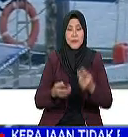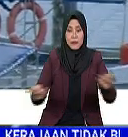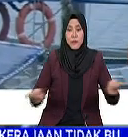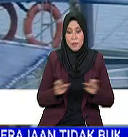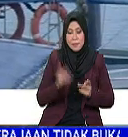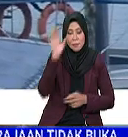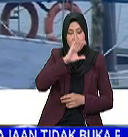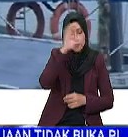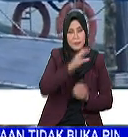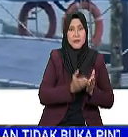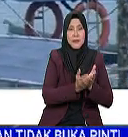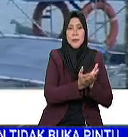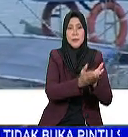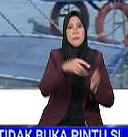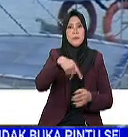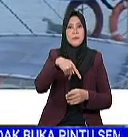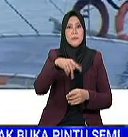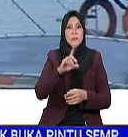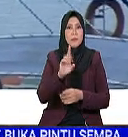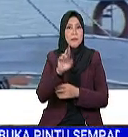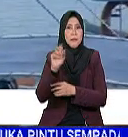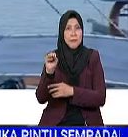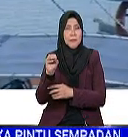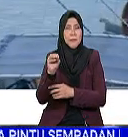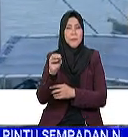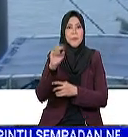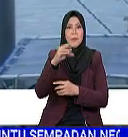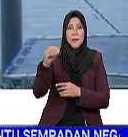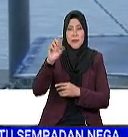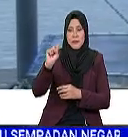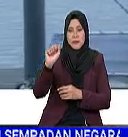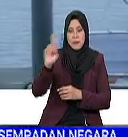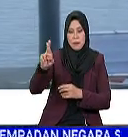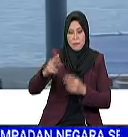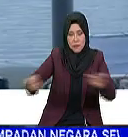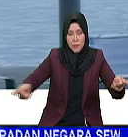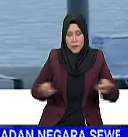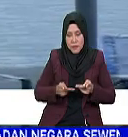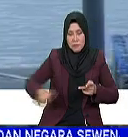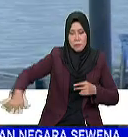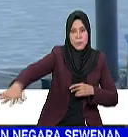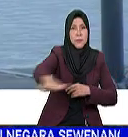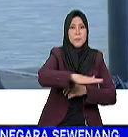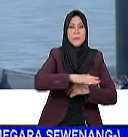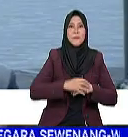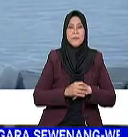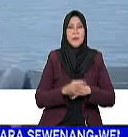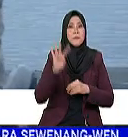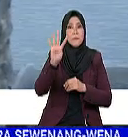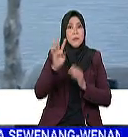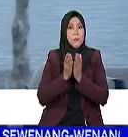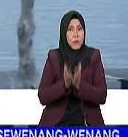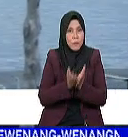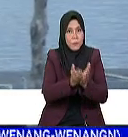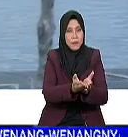coliadalah kapal PS1 pdhm bagi tinjauan dan desa di kawasan perairan manakala empat buah Bombay juga terhadap